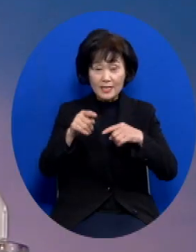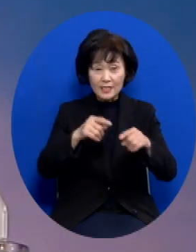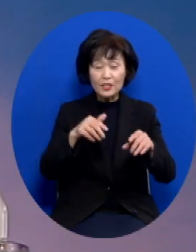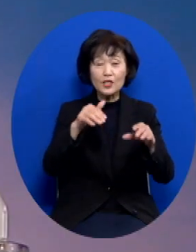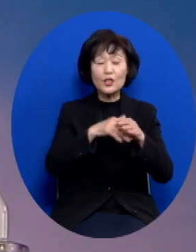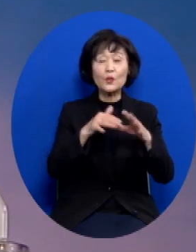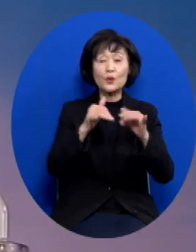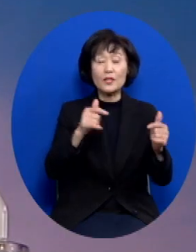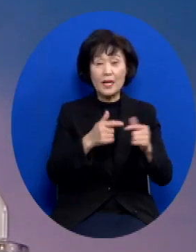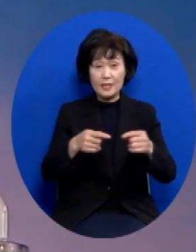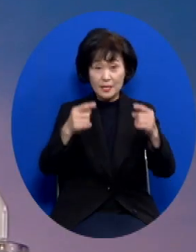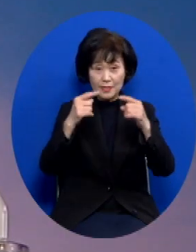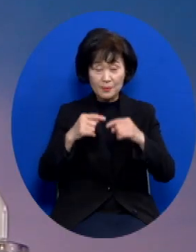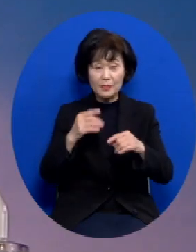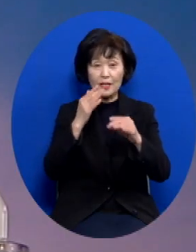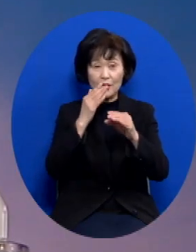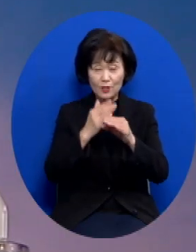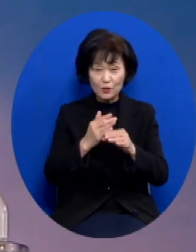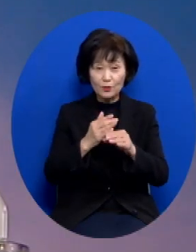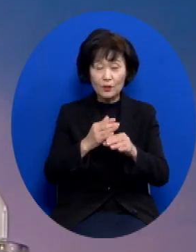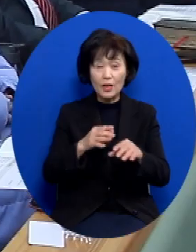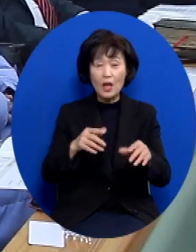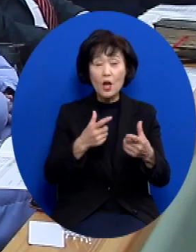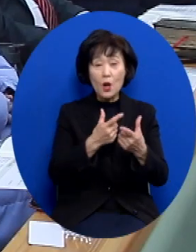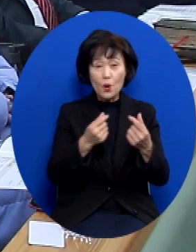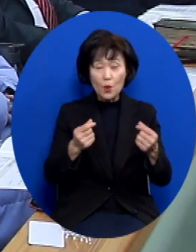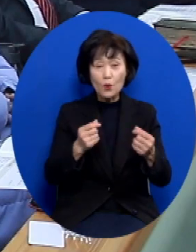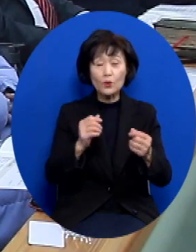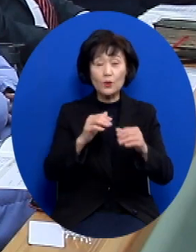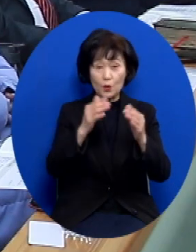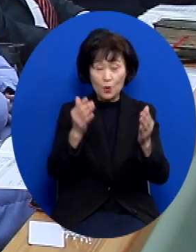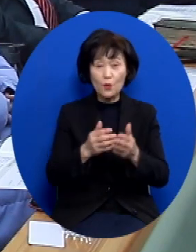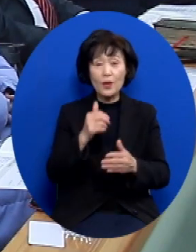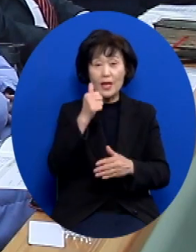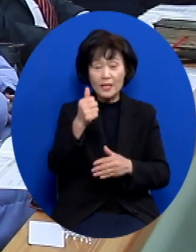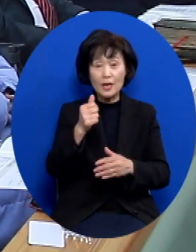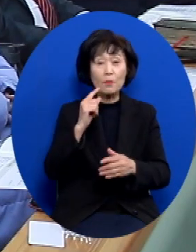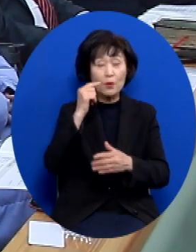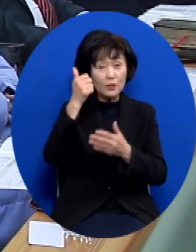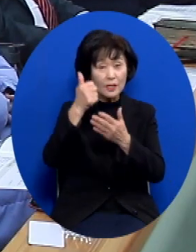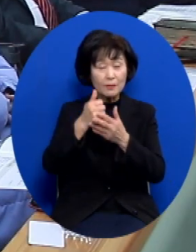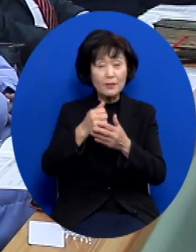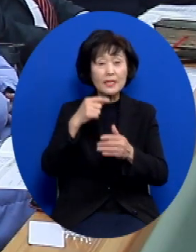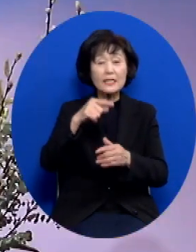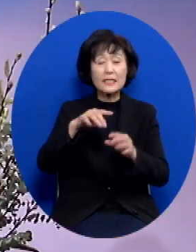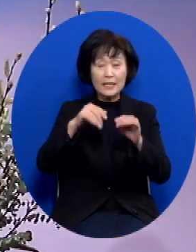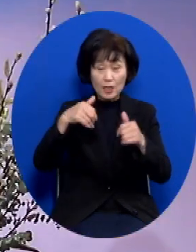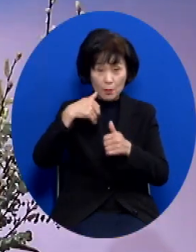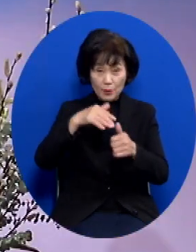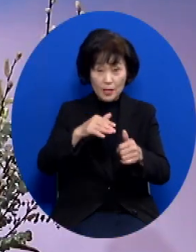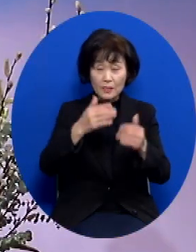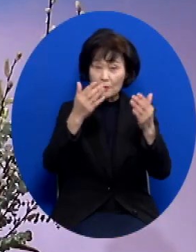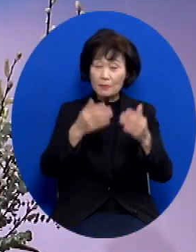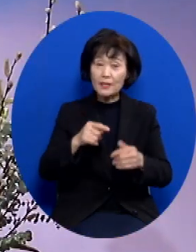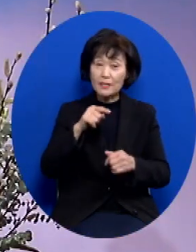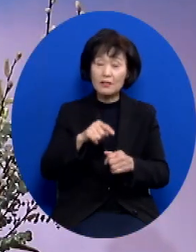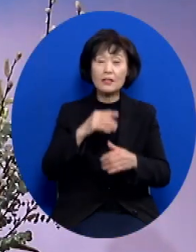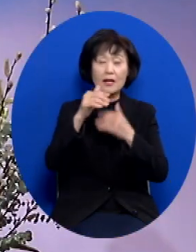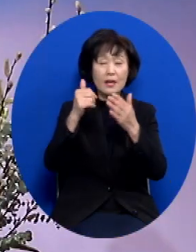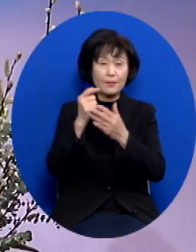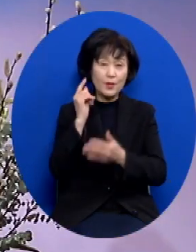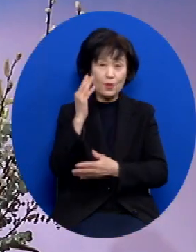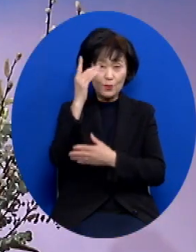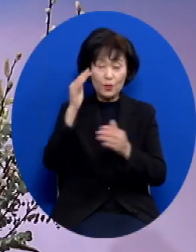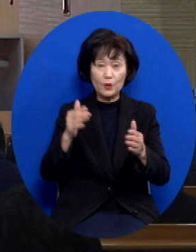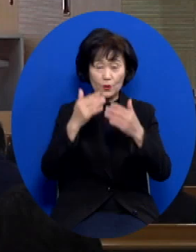설교에서 세종시 기독교 총연합회 공동회장 선우건 목사는 우리가 이 땅에 보내심을 받은 것은 하나님께 영광 돌리기